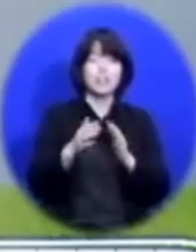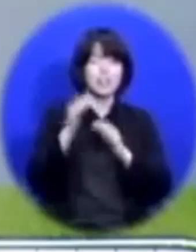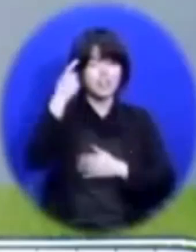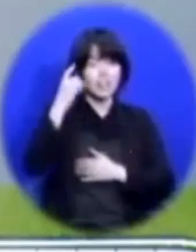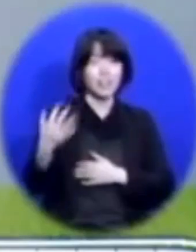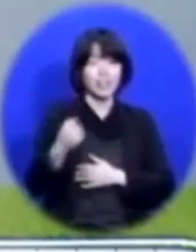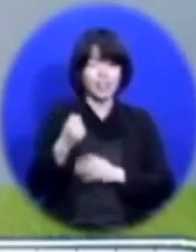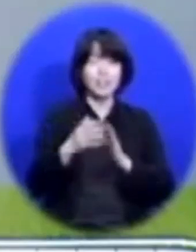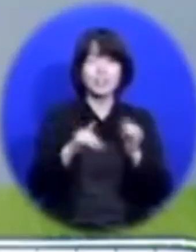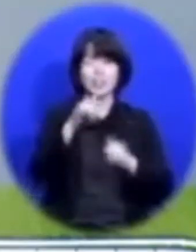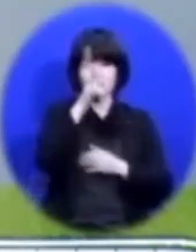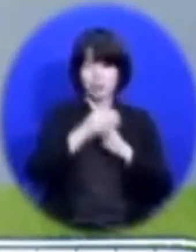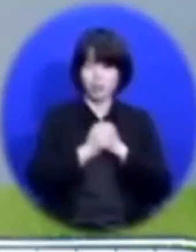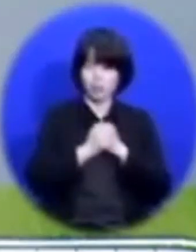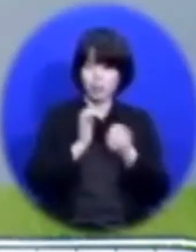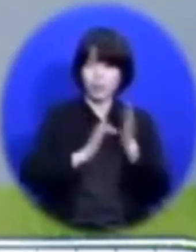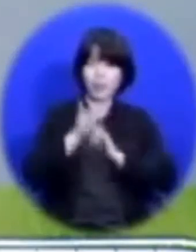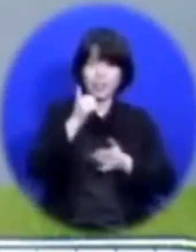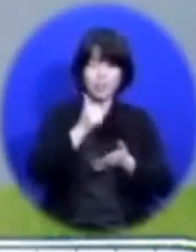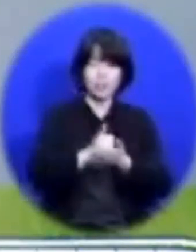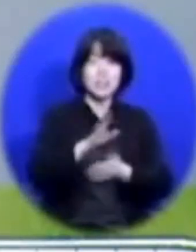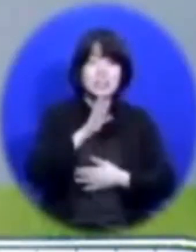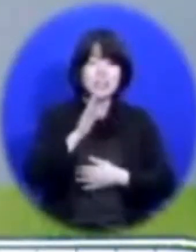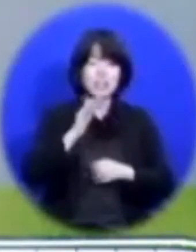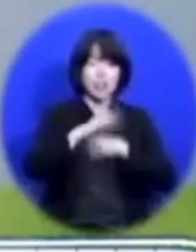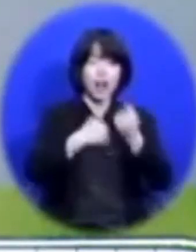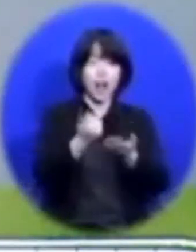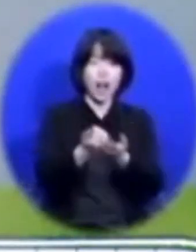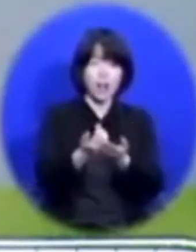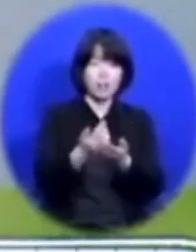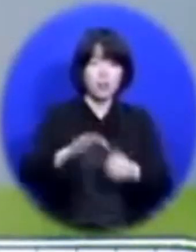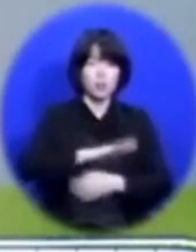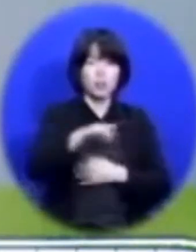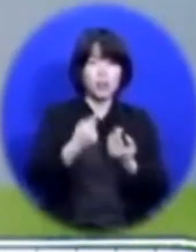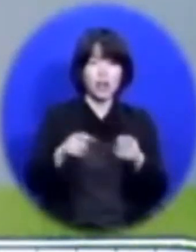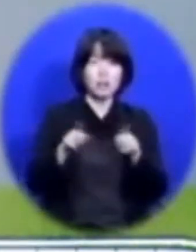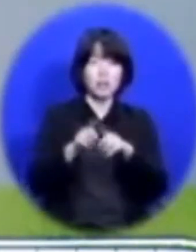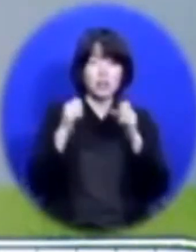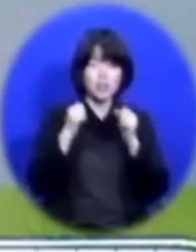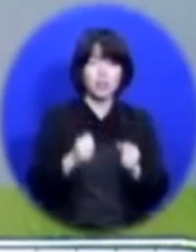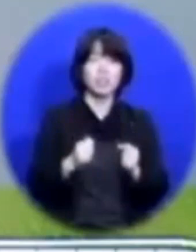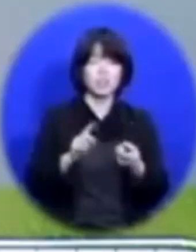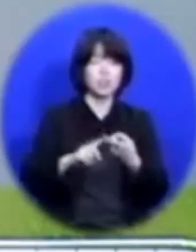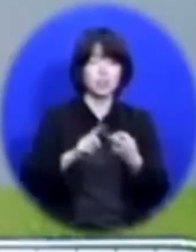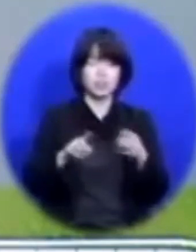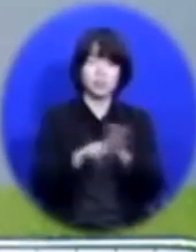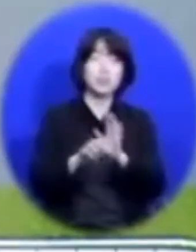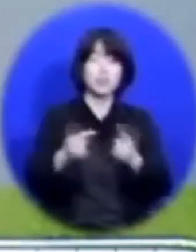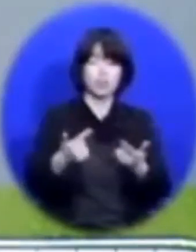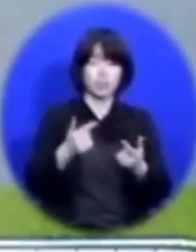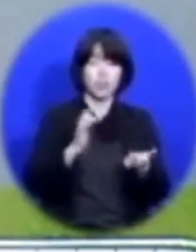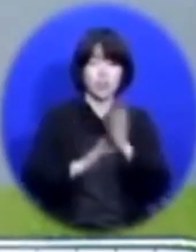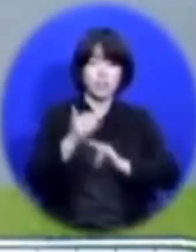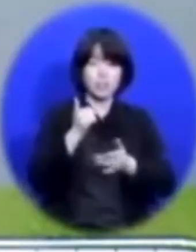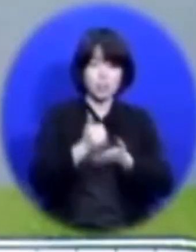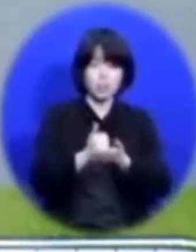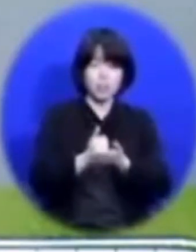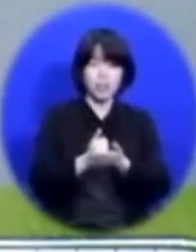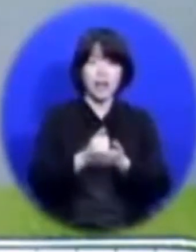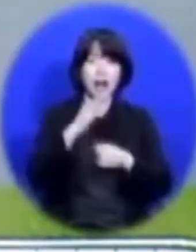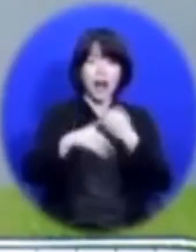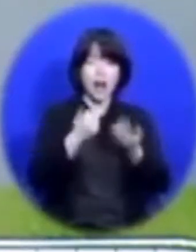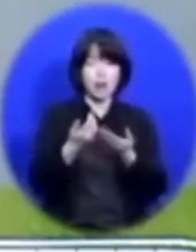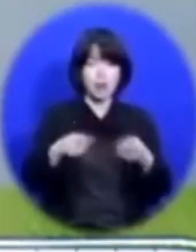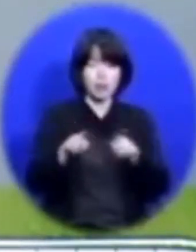그들은실제로 예수를임마누엘로믿지않습니다.만약당신이 예수를임마누엘로